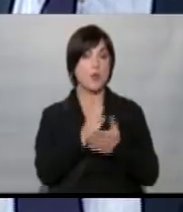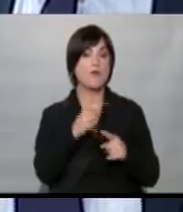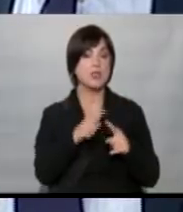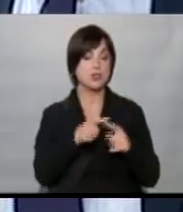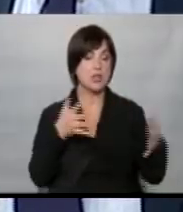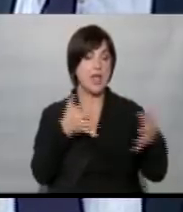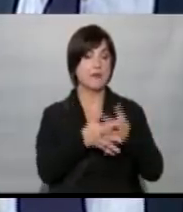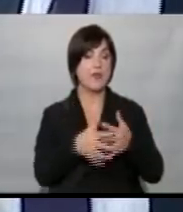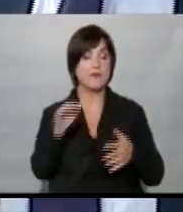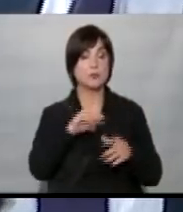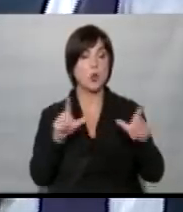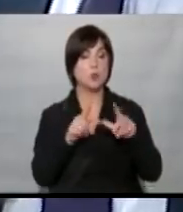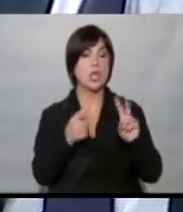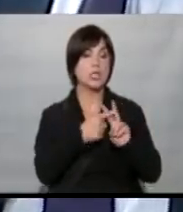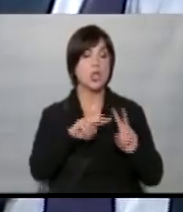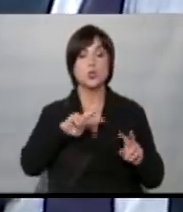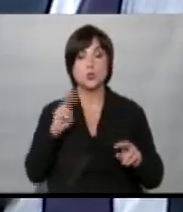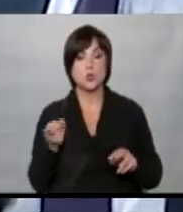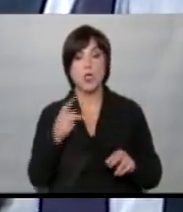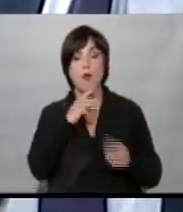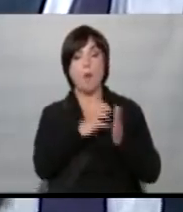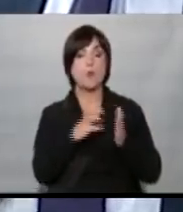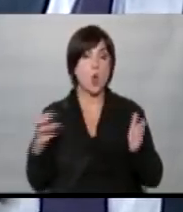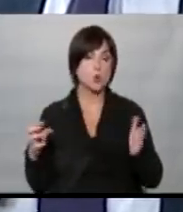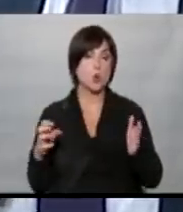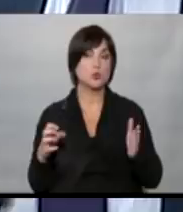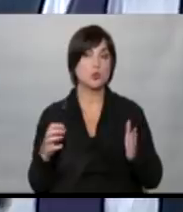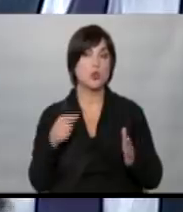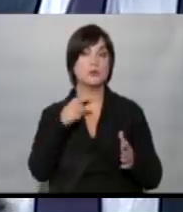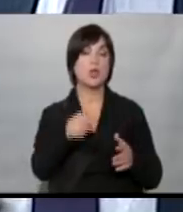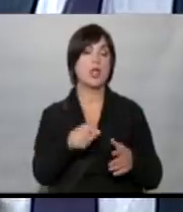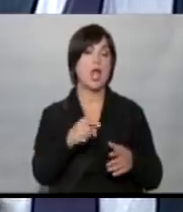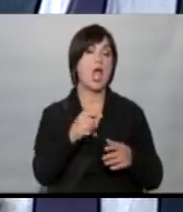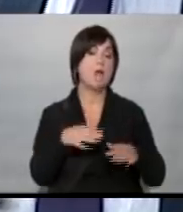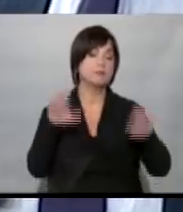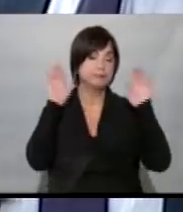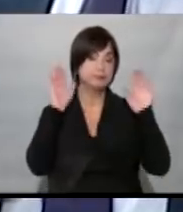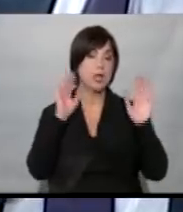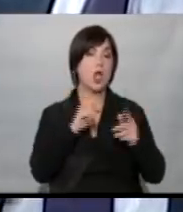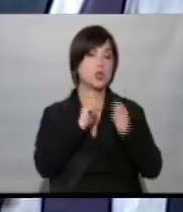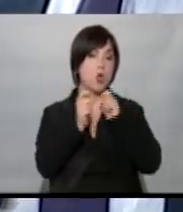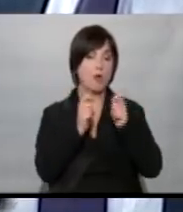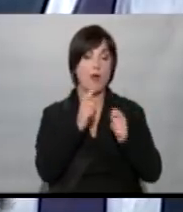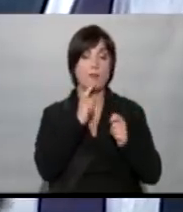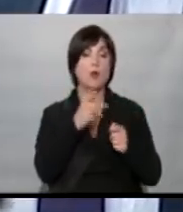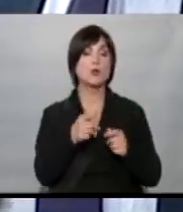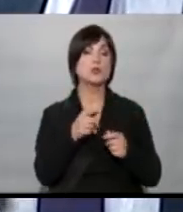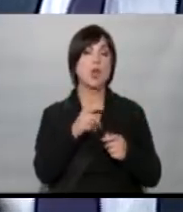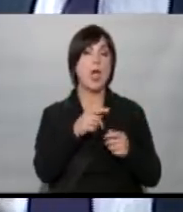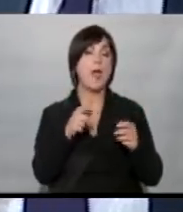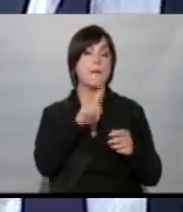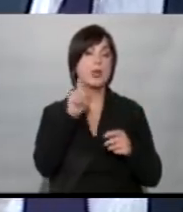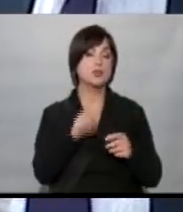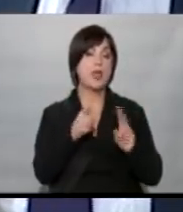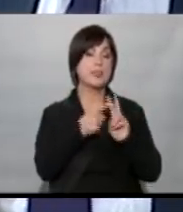да се интегрираме во ЕУ НАТО. Другиот продолжува, еве, дека е тоа капитулански договор, при што прашањето ЕУ НАТО воопшто не може